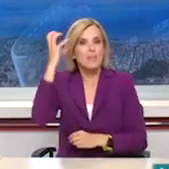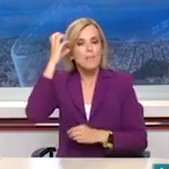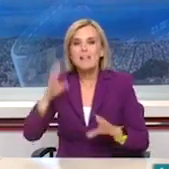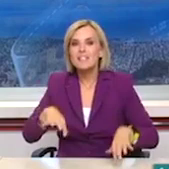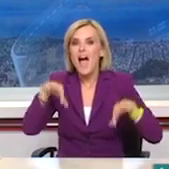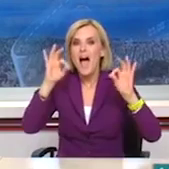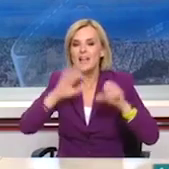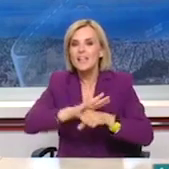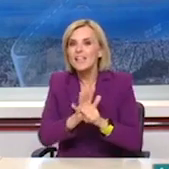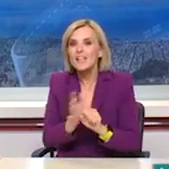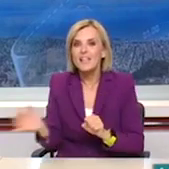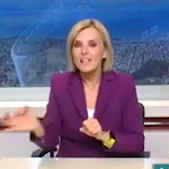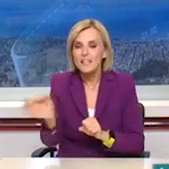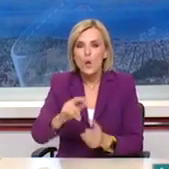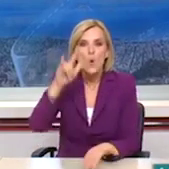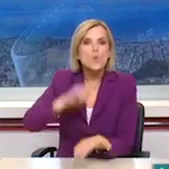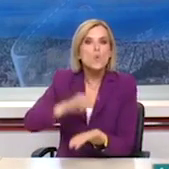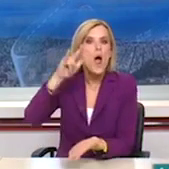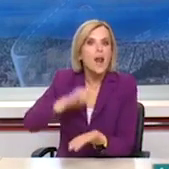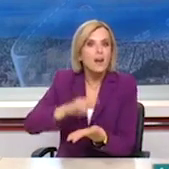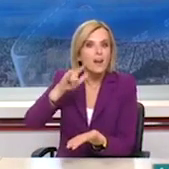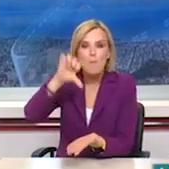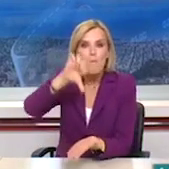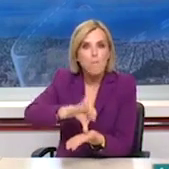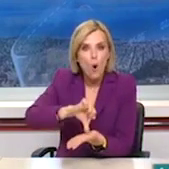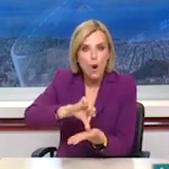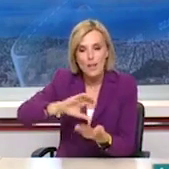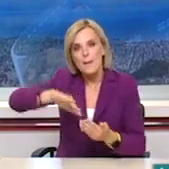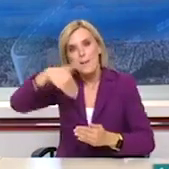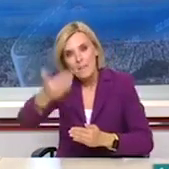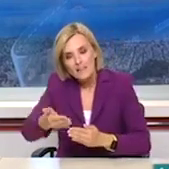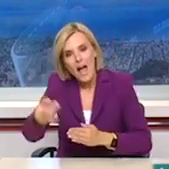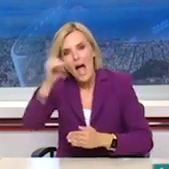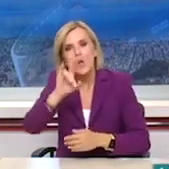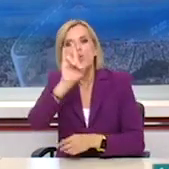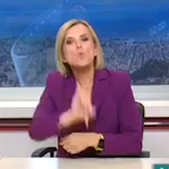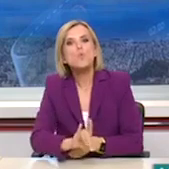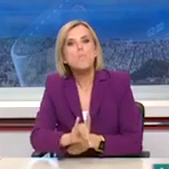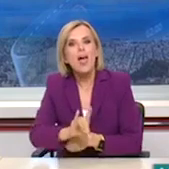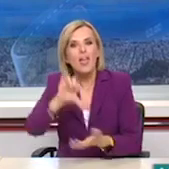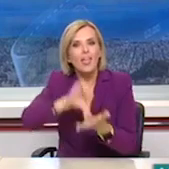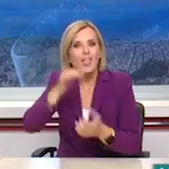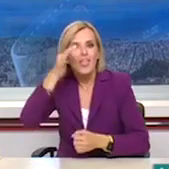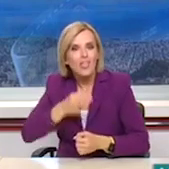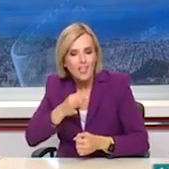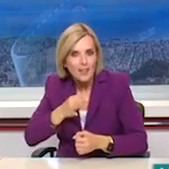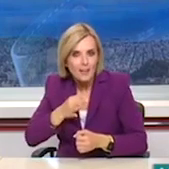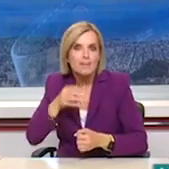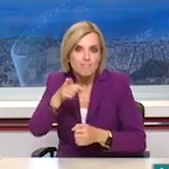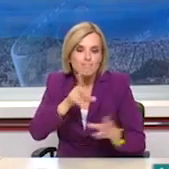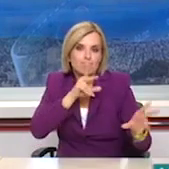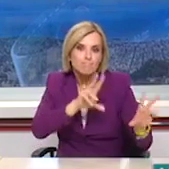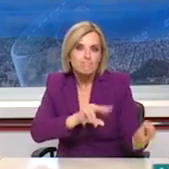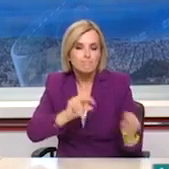η επαρχία Γουχάν, μάλλον η πόλη Γουχάν και μετά η επαρχία Χουμπέι ήταν στις ταξιδιωτικές οδηγίες. Εγώ